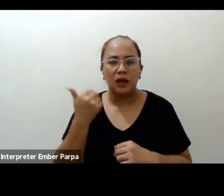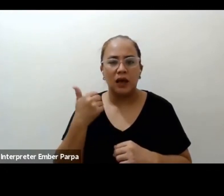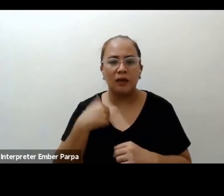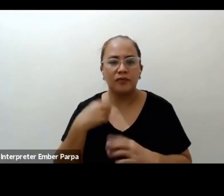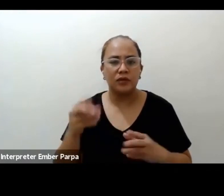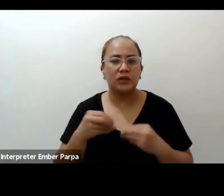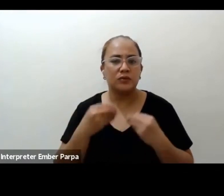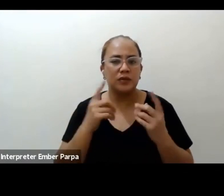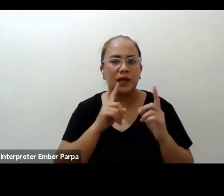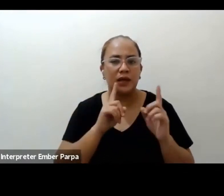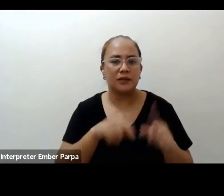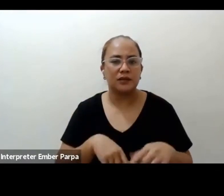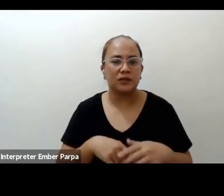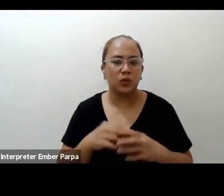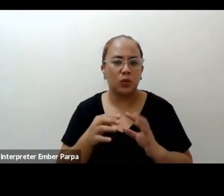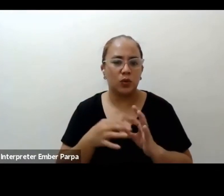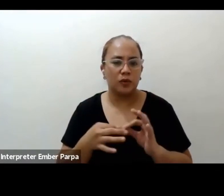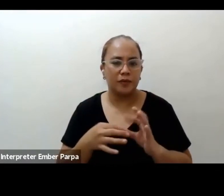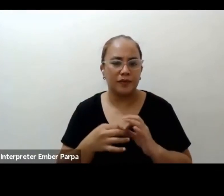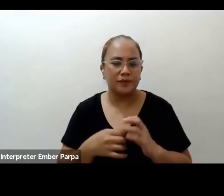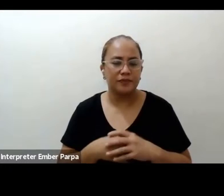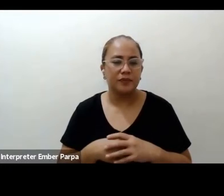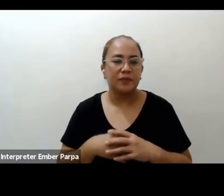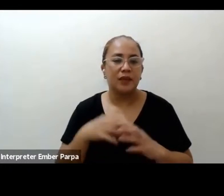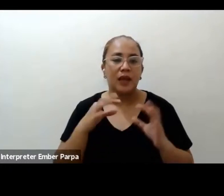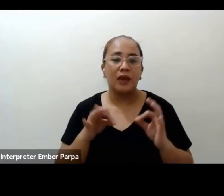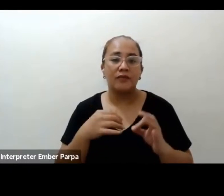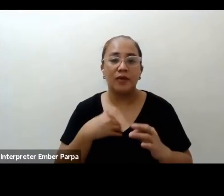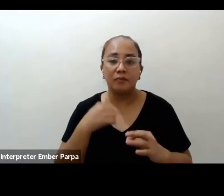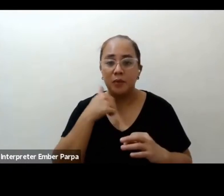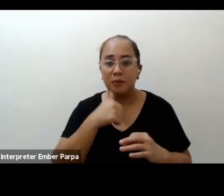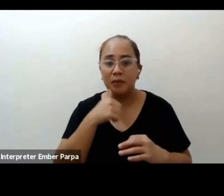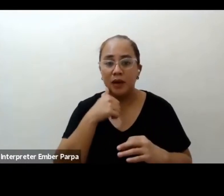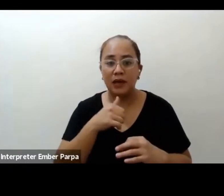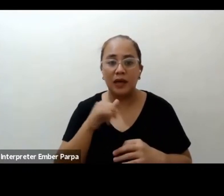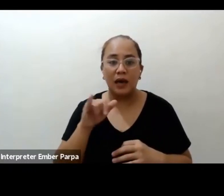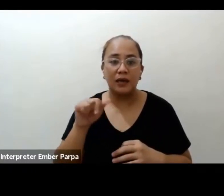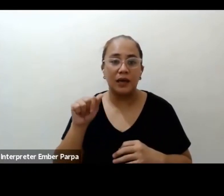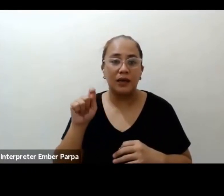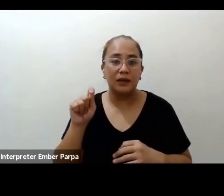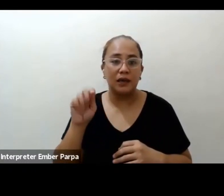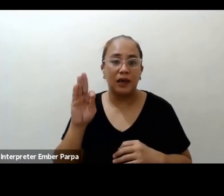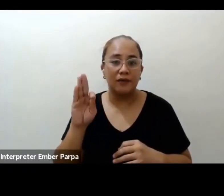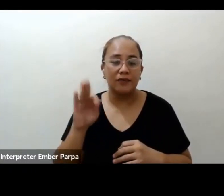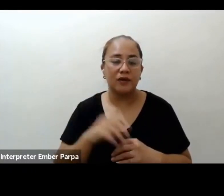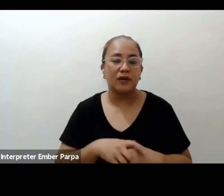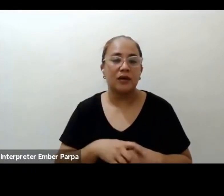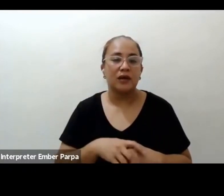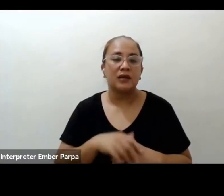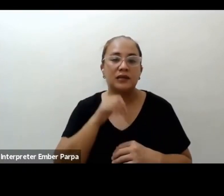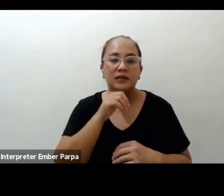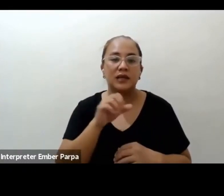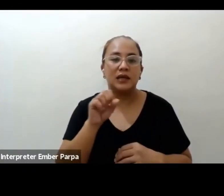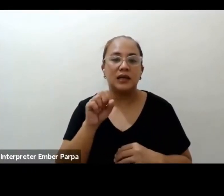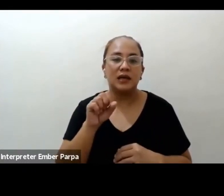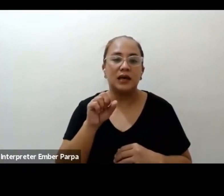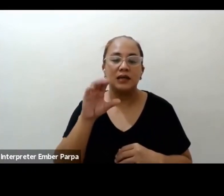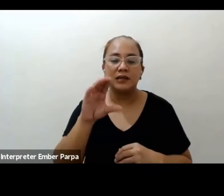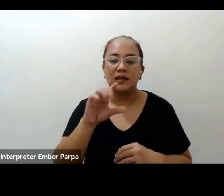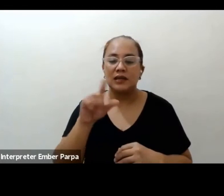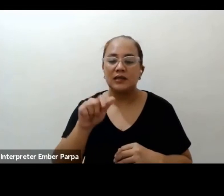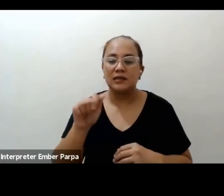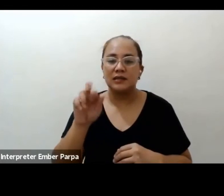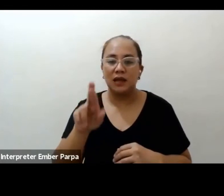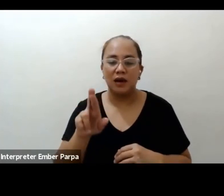an answer in her comment, no? Sabi niya, kung may babae lang sana sa IATF, hindi SAR ang tawag sa mga